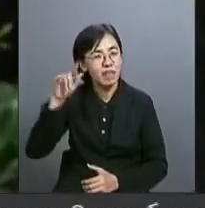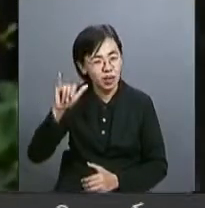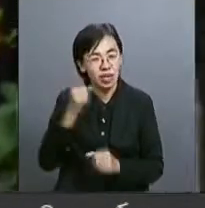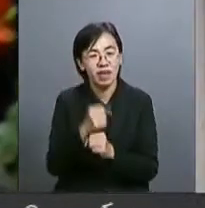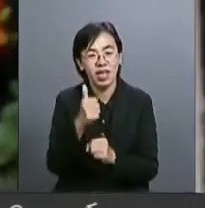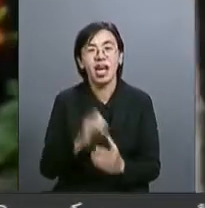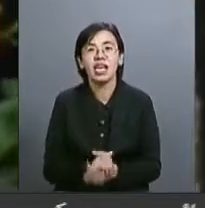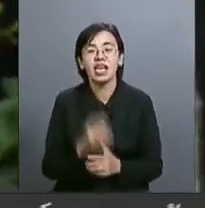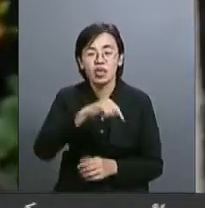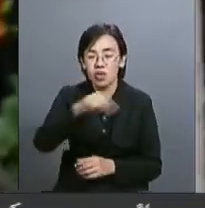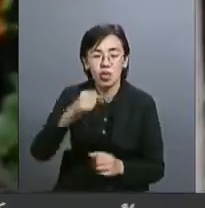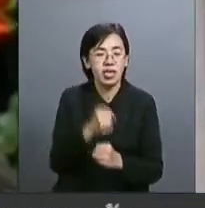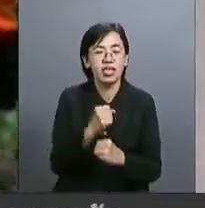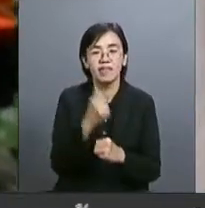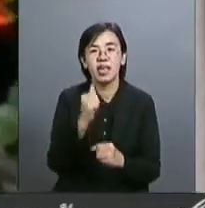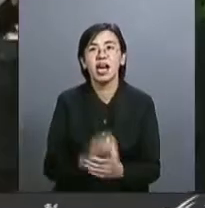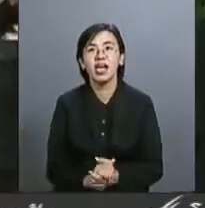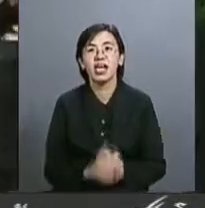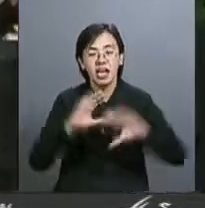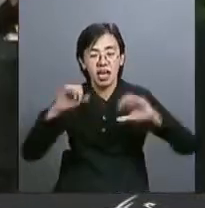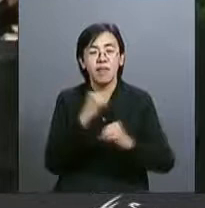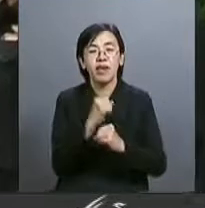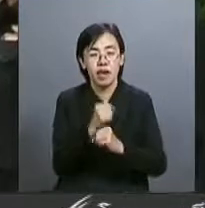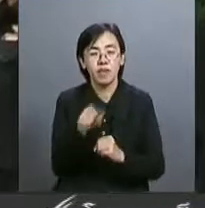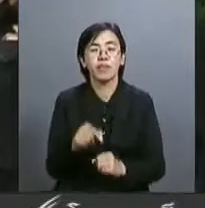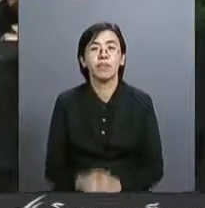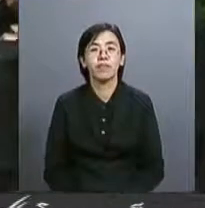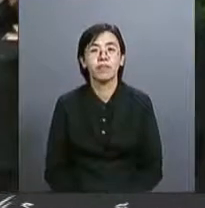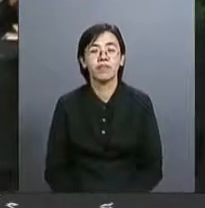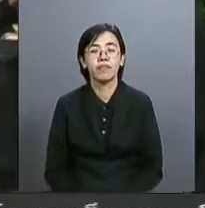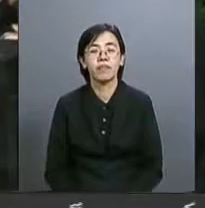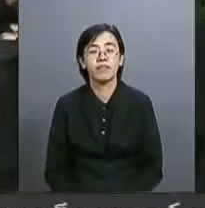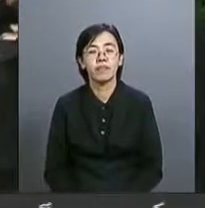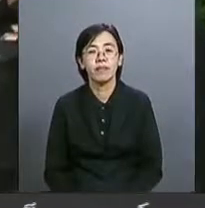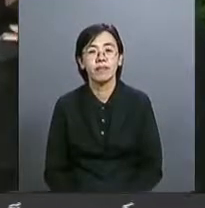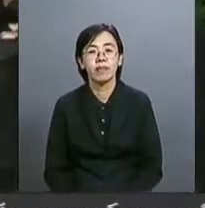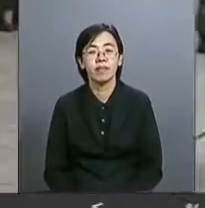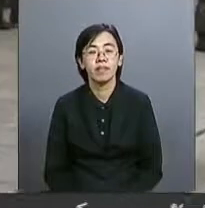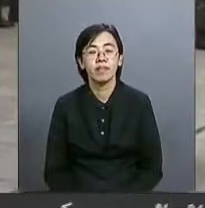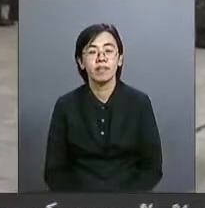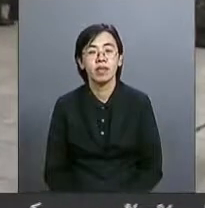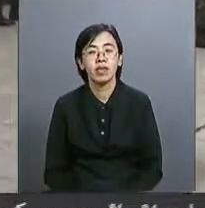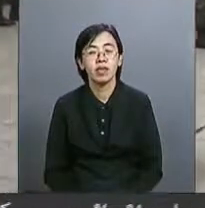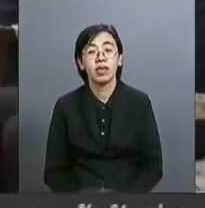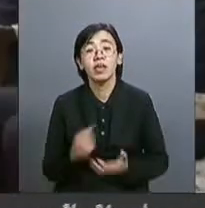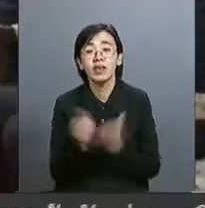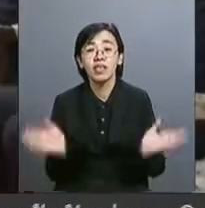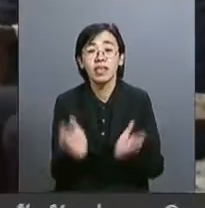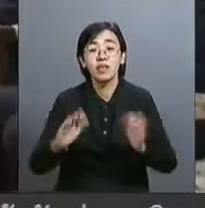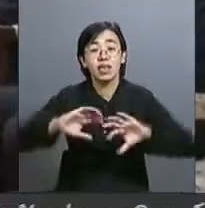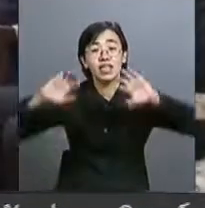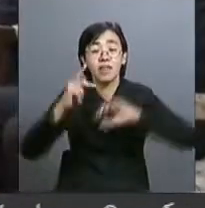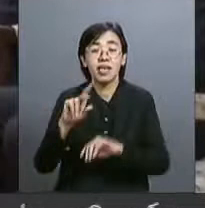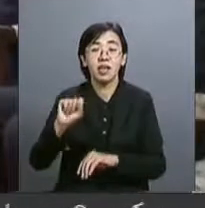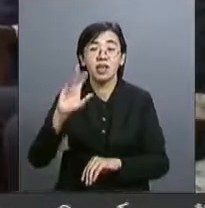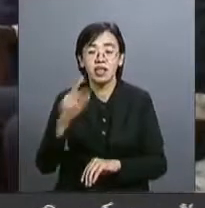ทำได้และกำลังทำกันอยู ่และถ้าหากสำรวจกองหนุนของรัฐบาลคสช.ในเวลานี้